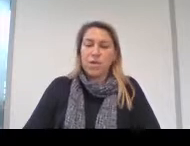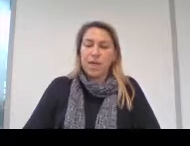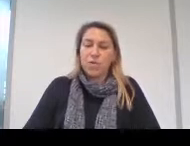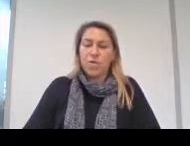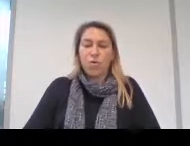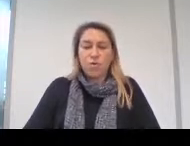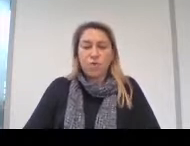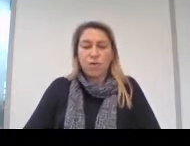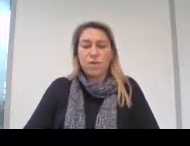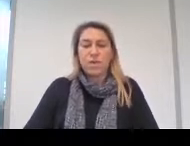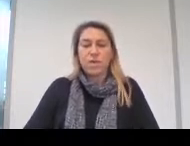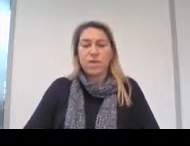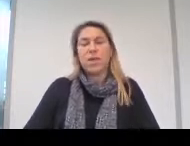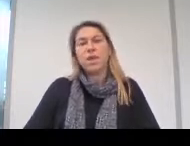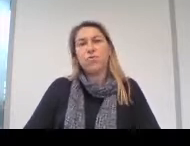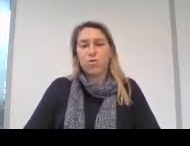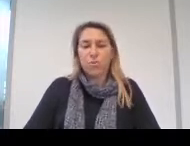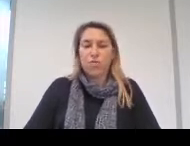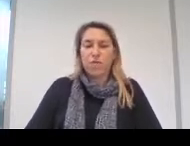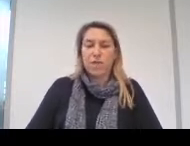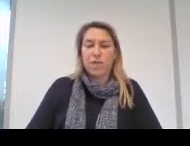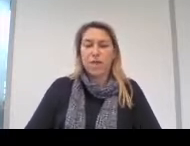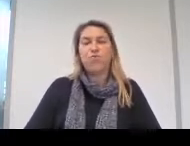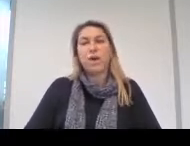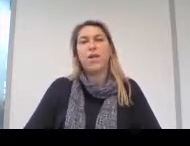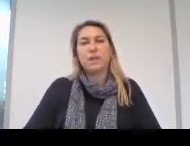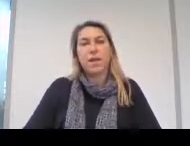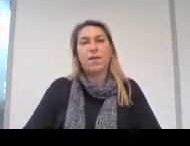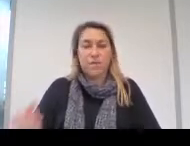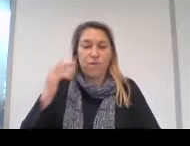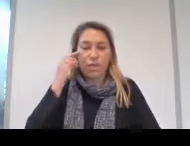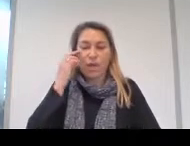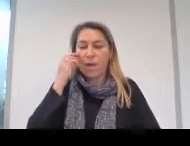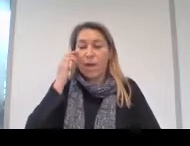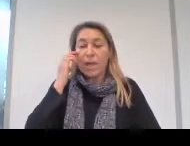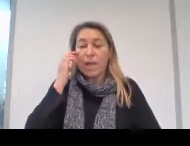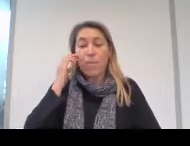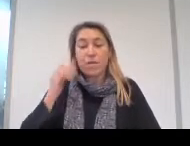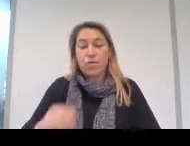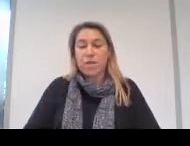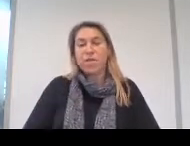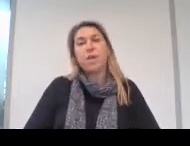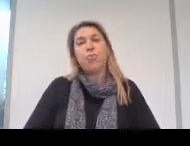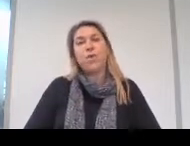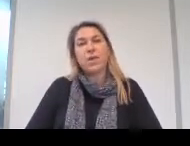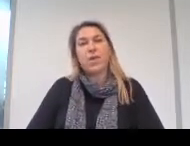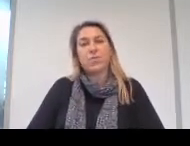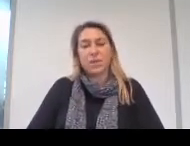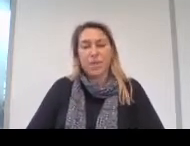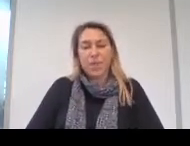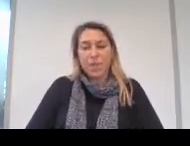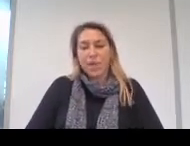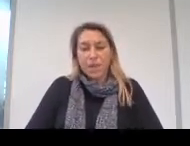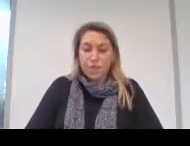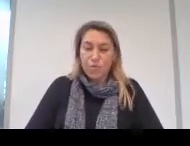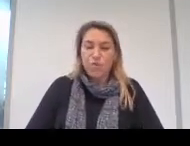travaillent-ils? Quelles sont leurs conditions d'exercice? Et quelles sont les opportunités actuelles et celles à venir? Quelles compétences sont nécessaires pour exercer ces